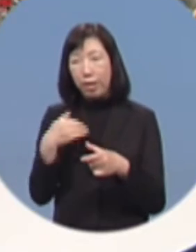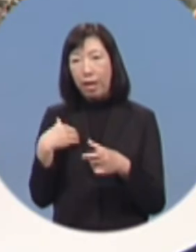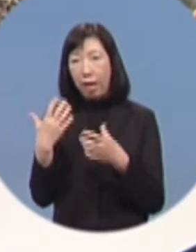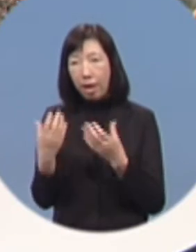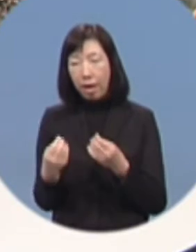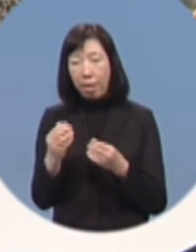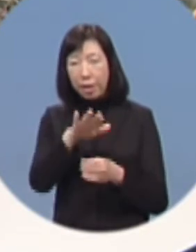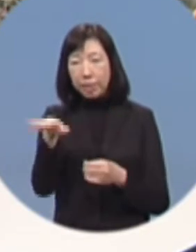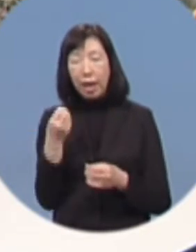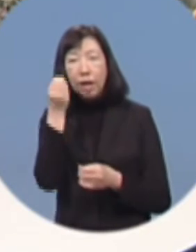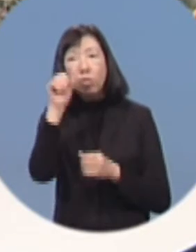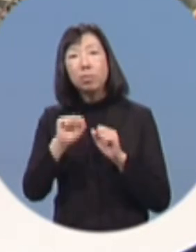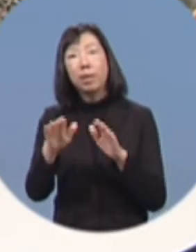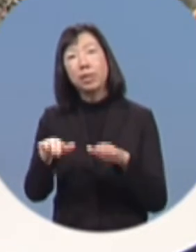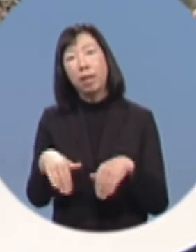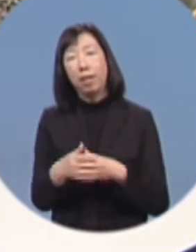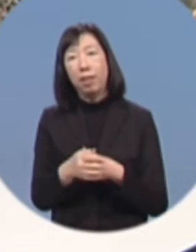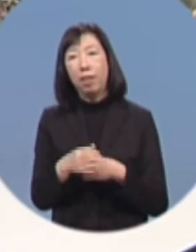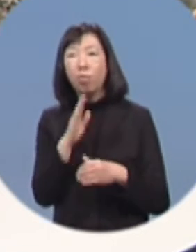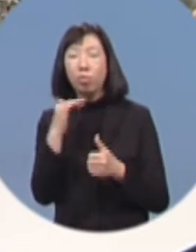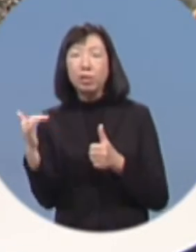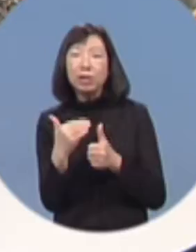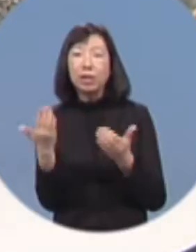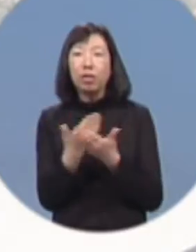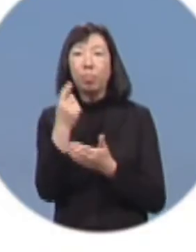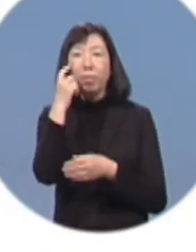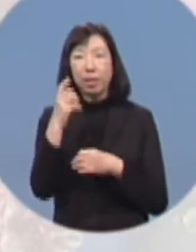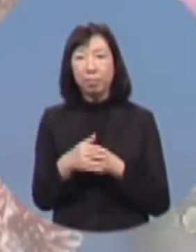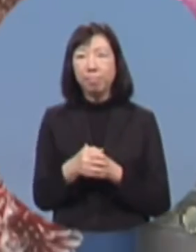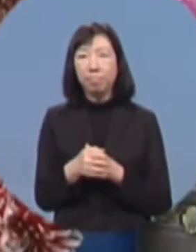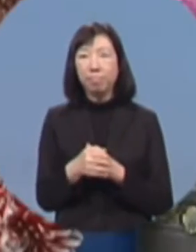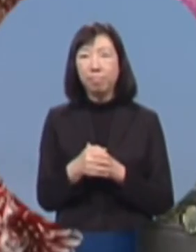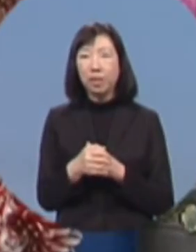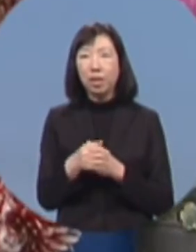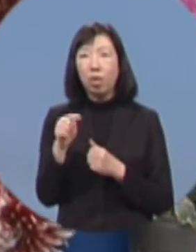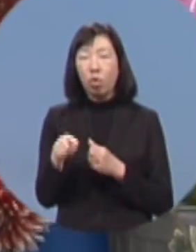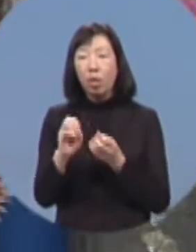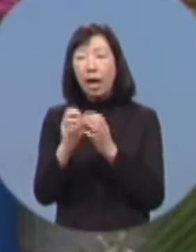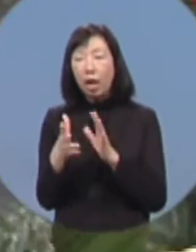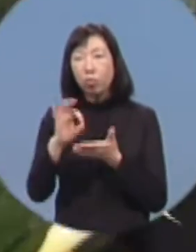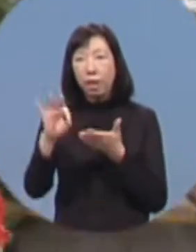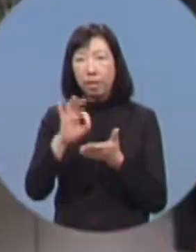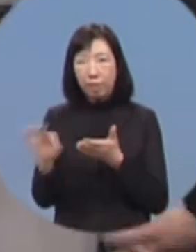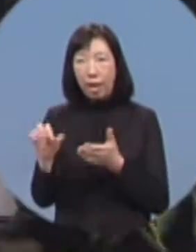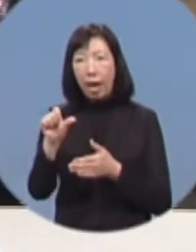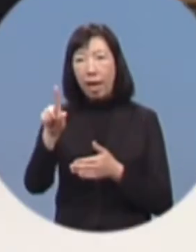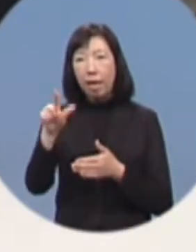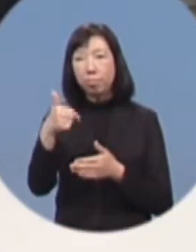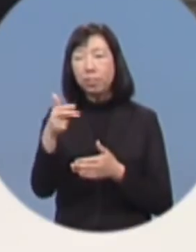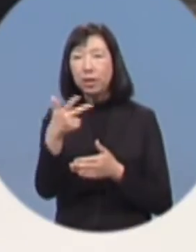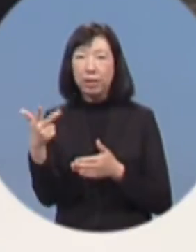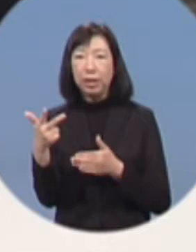皆さん感動してらっしゃいました、ね、人気商品になると思います。 ブリリアントベルを使用したフラワーアレンジメ